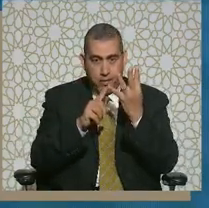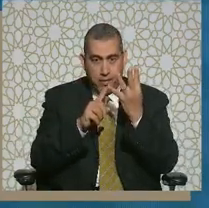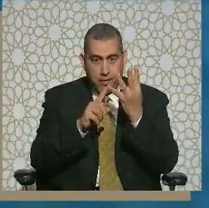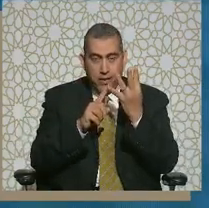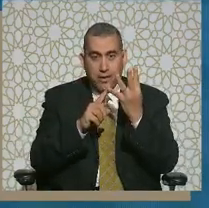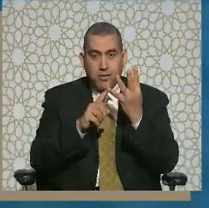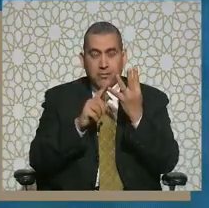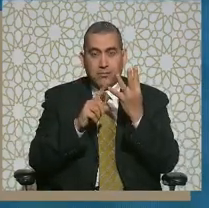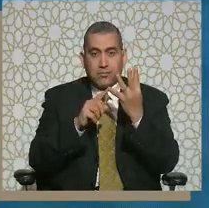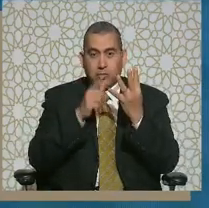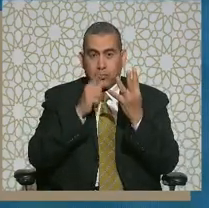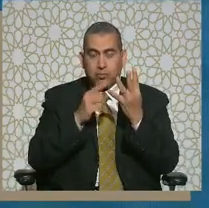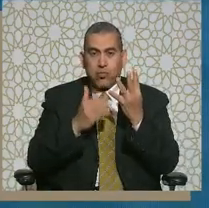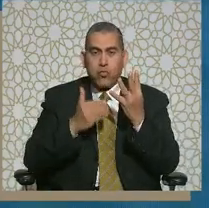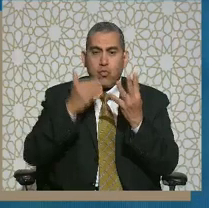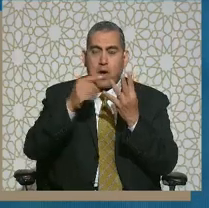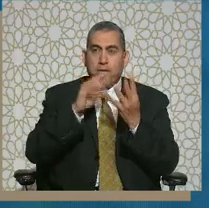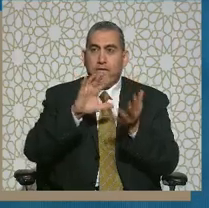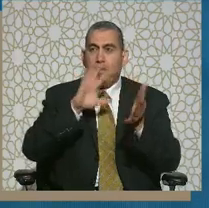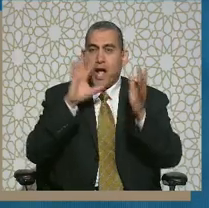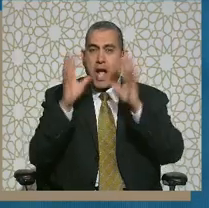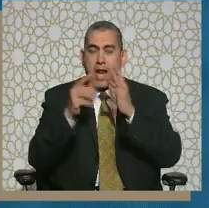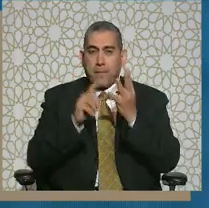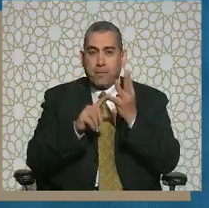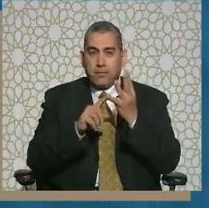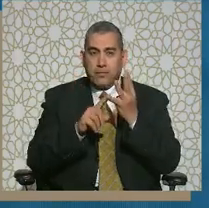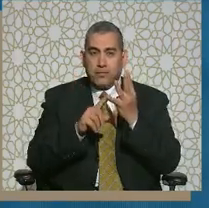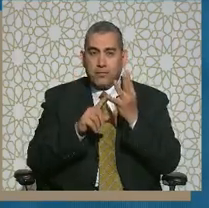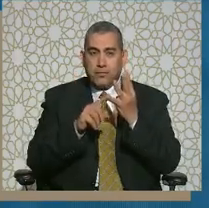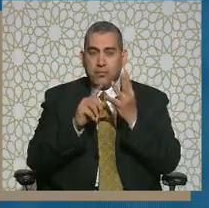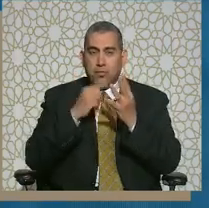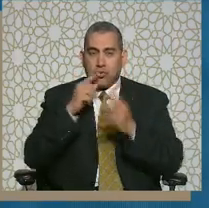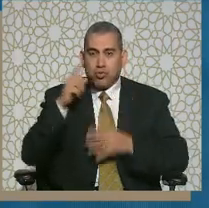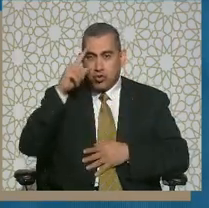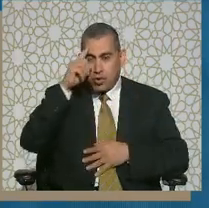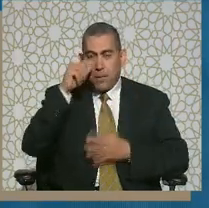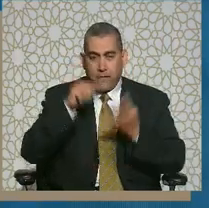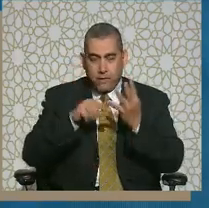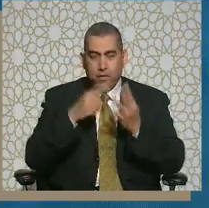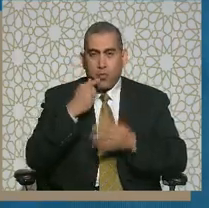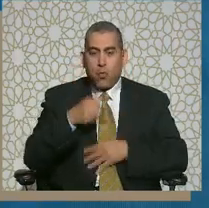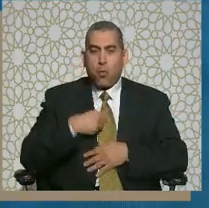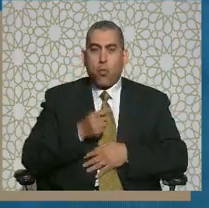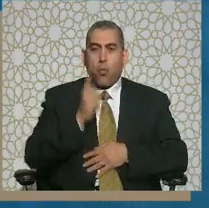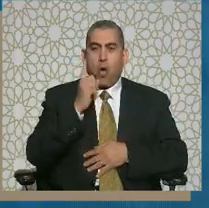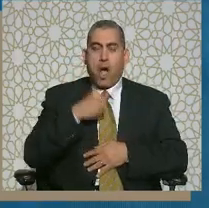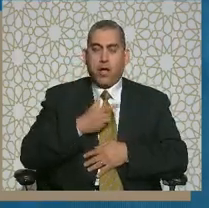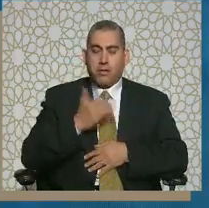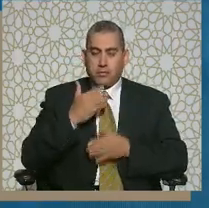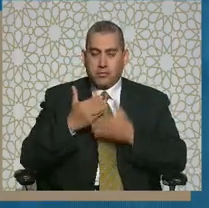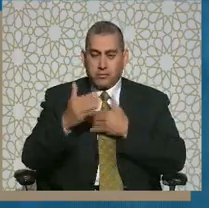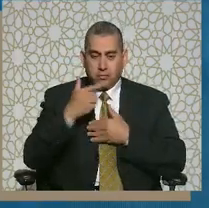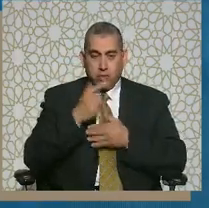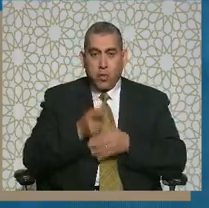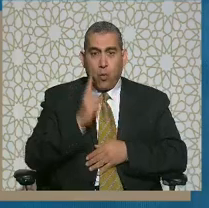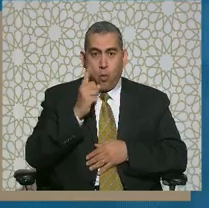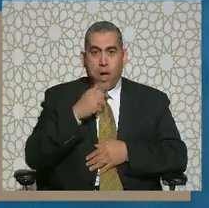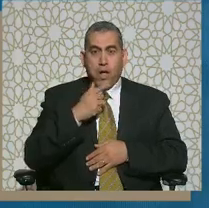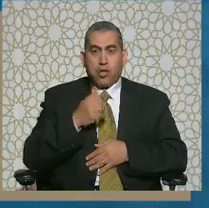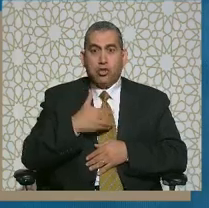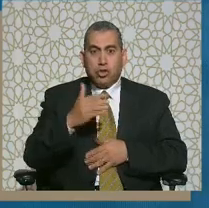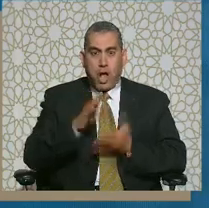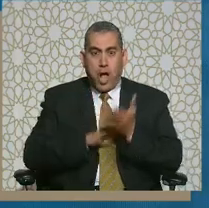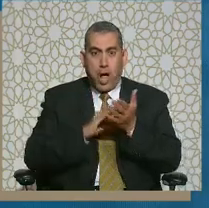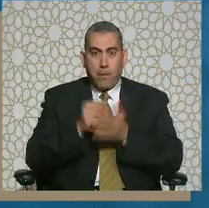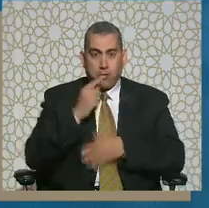بالغين في جميع انحاء العالم عبروا بشعور بالوحده الشديده مش الوحده العاديه لكن